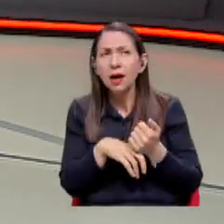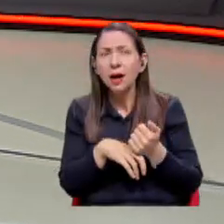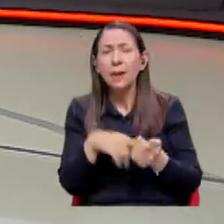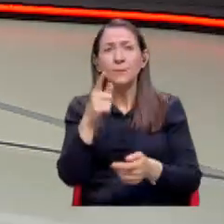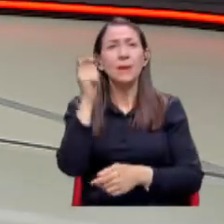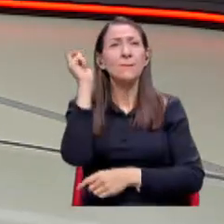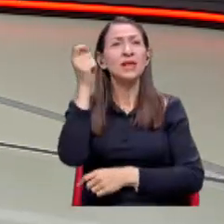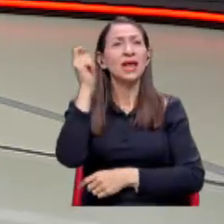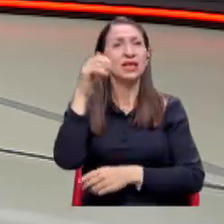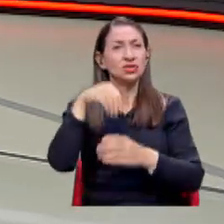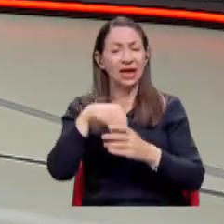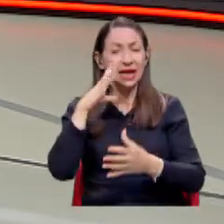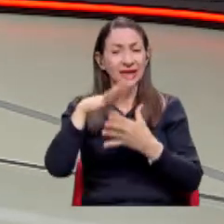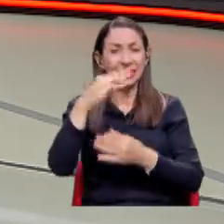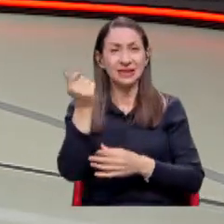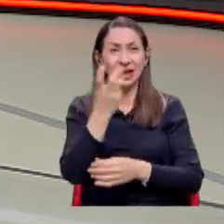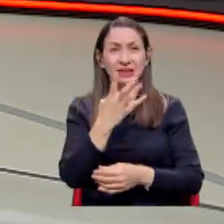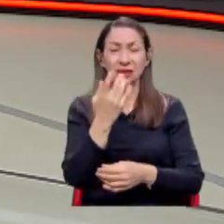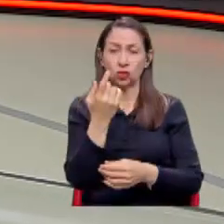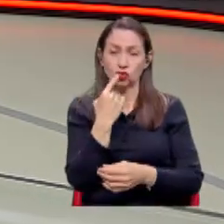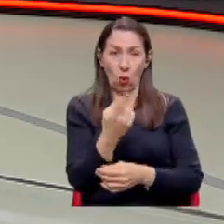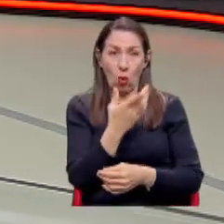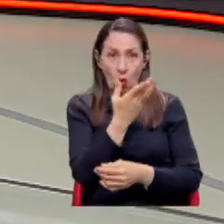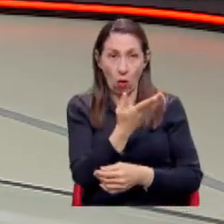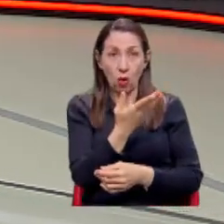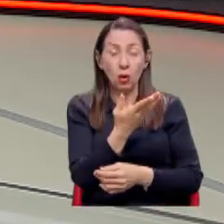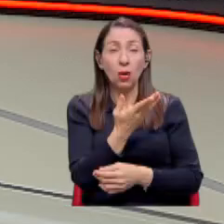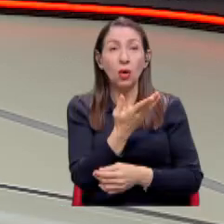bir mitingde insan sayısı veriliyor.